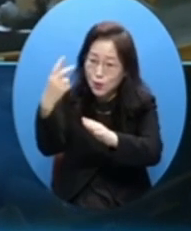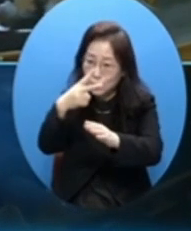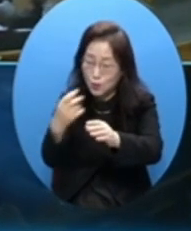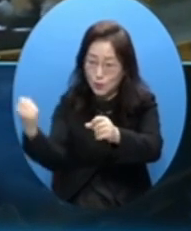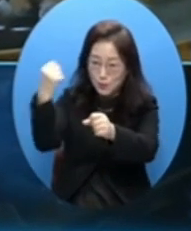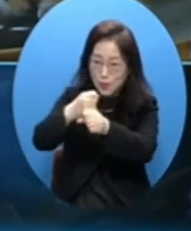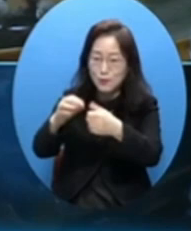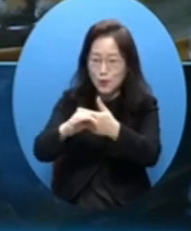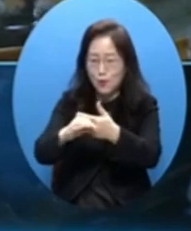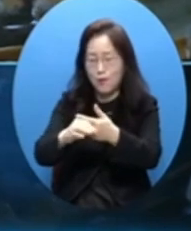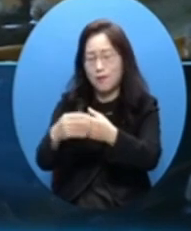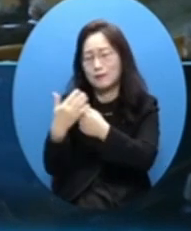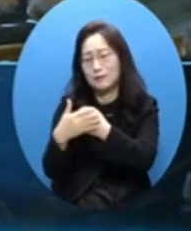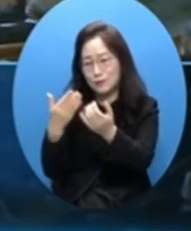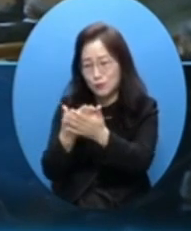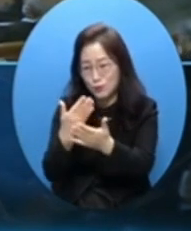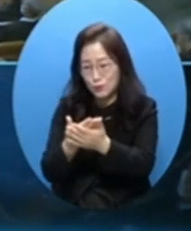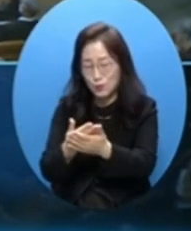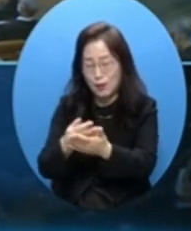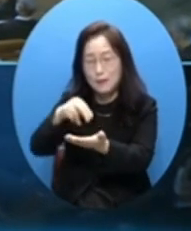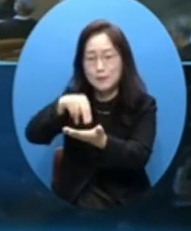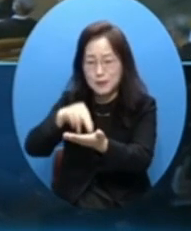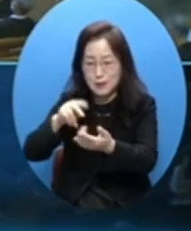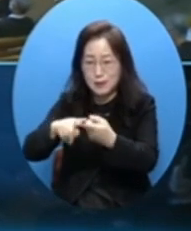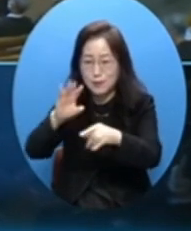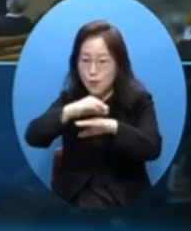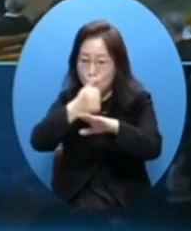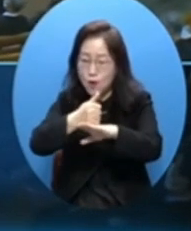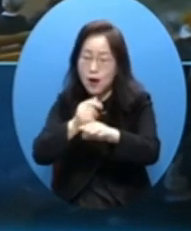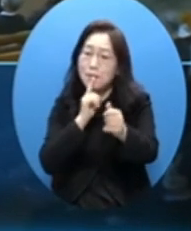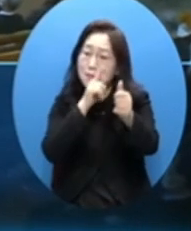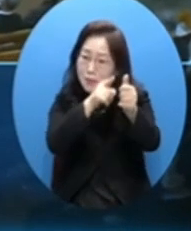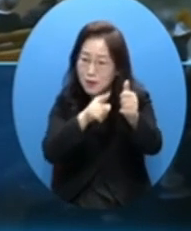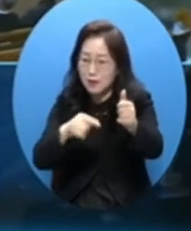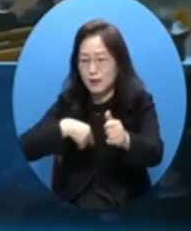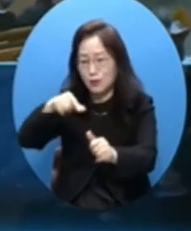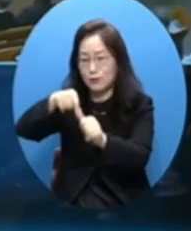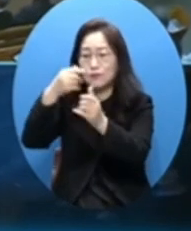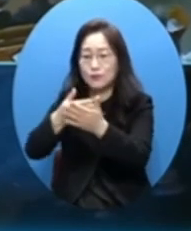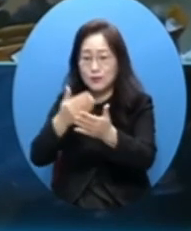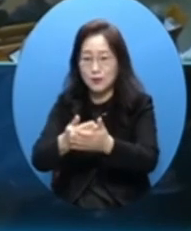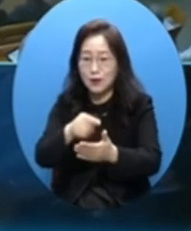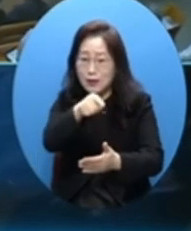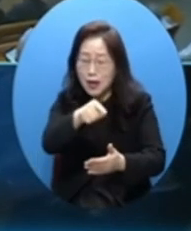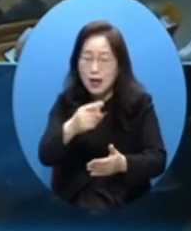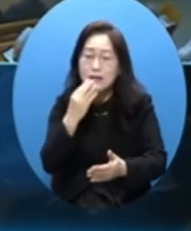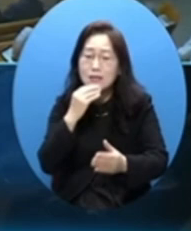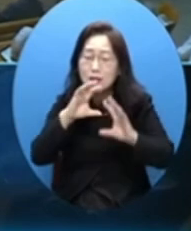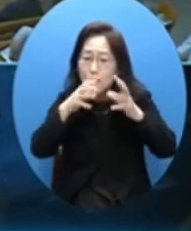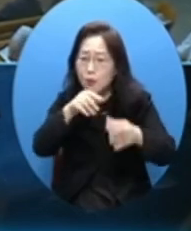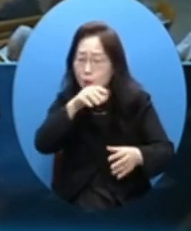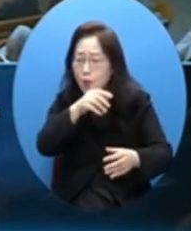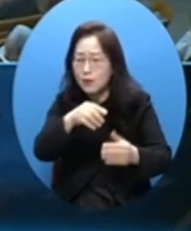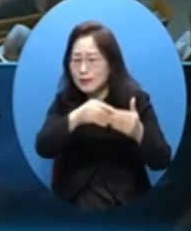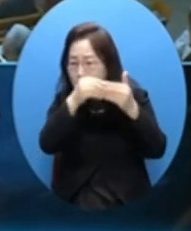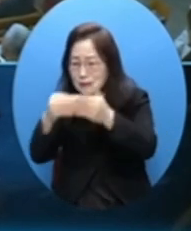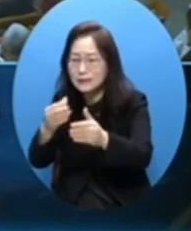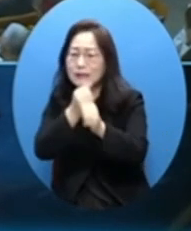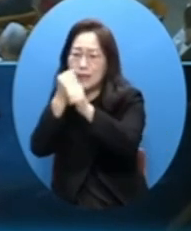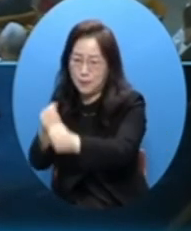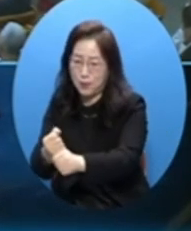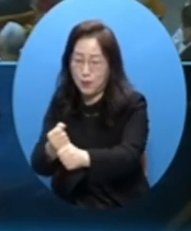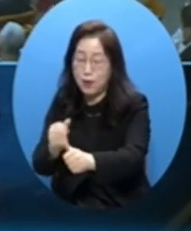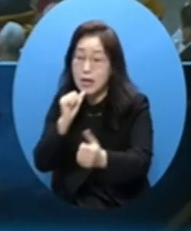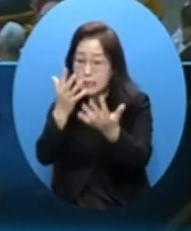은혜를 베풀어서 내 사장을 바로에게 아뢰어이 집에서 나를 건져 주어서 나는 히브리 땅에서 끌려온 자여 여기서도 옥에 갇힐 일은 행하지